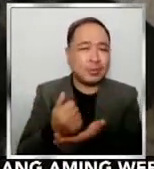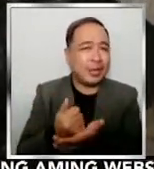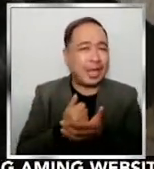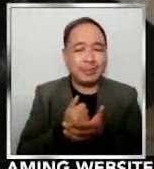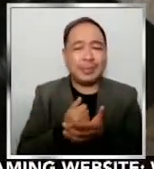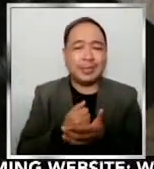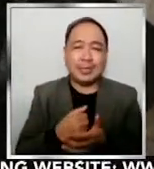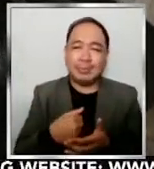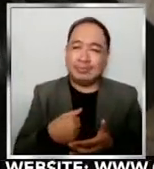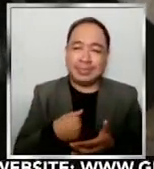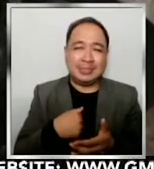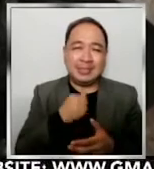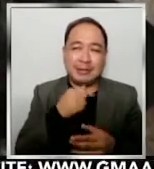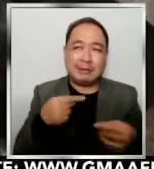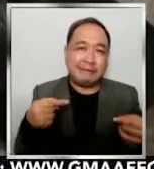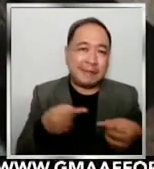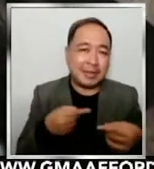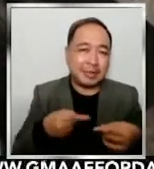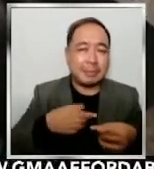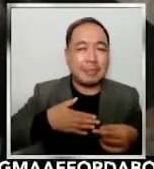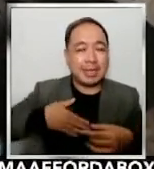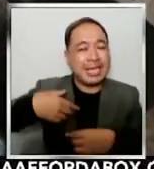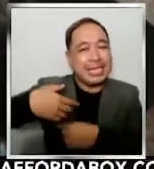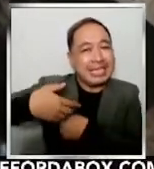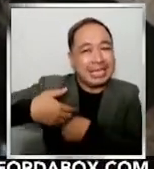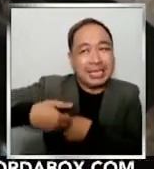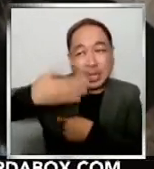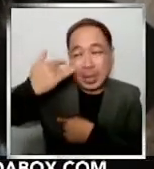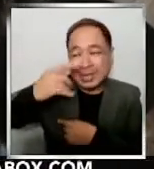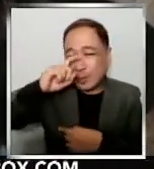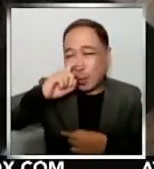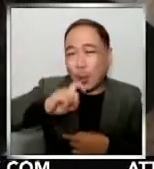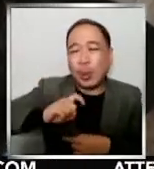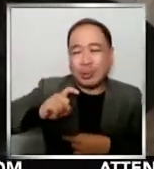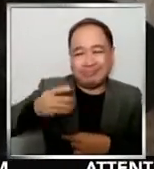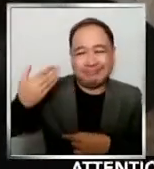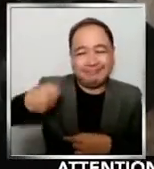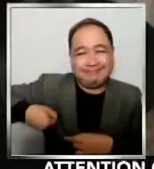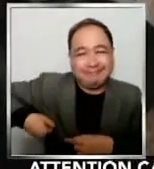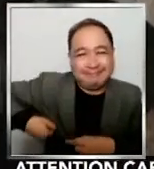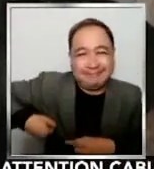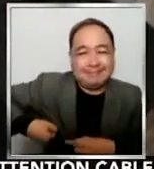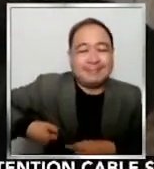ko, kahilikili ko dyan sa ano, luma kong saklay.